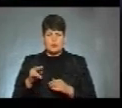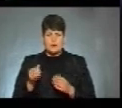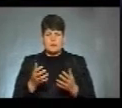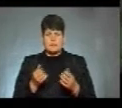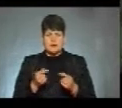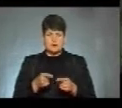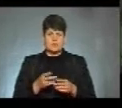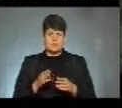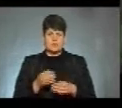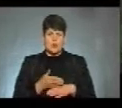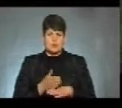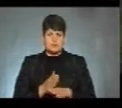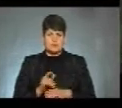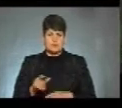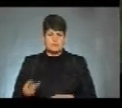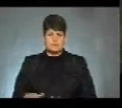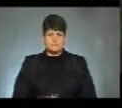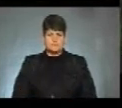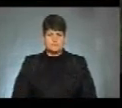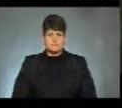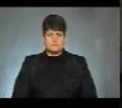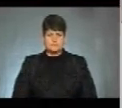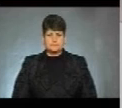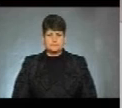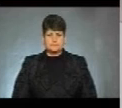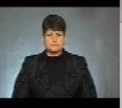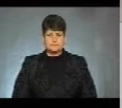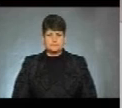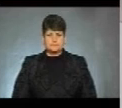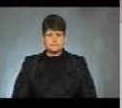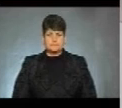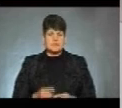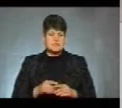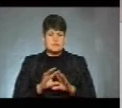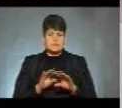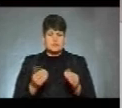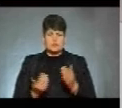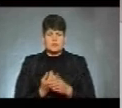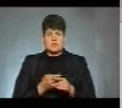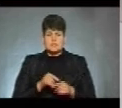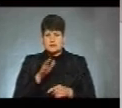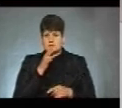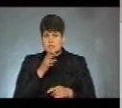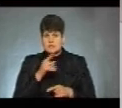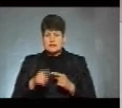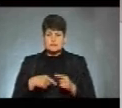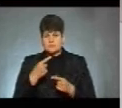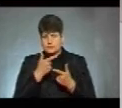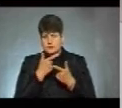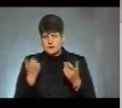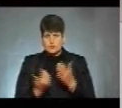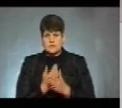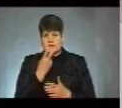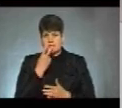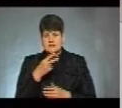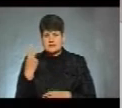тактику розділити. Марія Котенко, Юрій Багрій, новини. Це всі новини на цю пору. Наступний інформаційний випуск дивіться